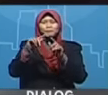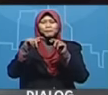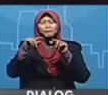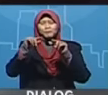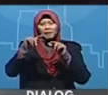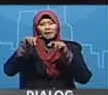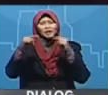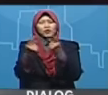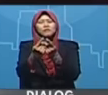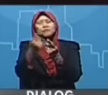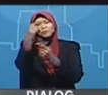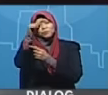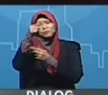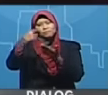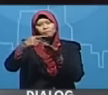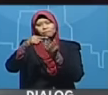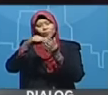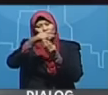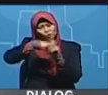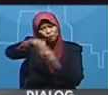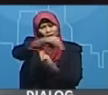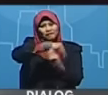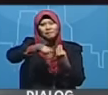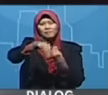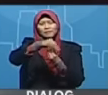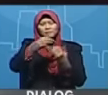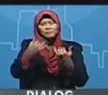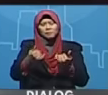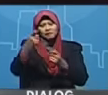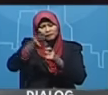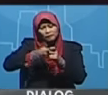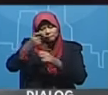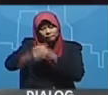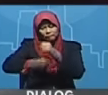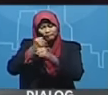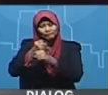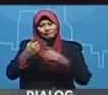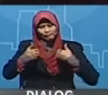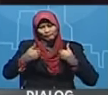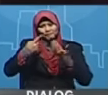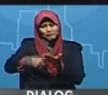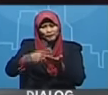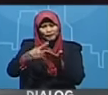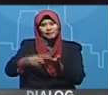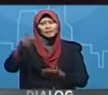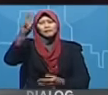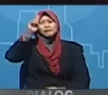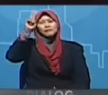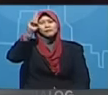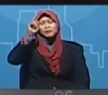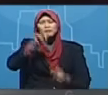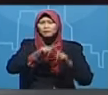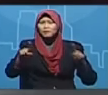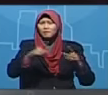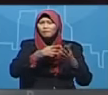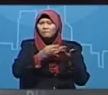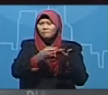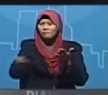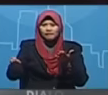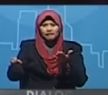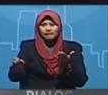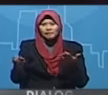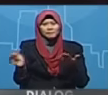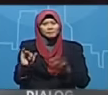sebenarnya perkara ini hampir setiap tahun ya, kita bercakap tentang atas perkara yang sama, tapi ia gagal